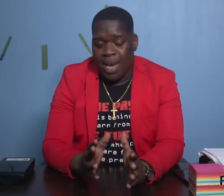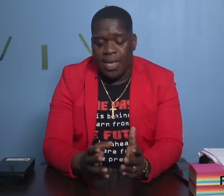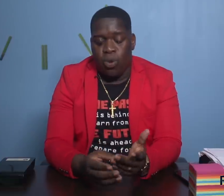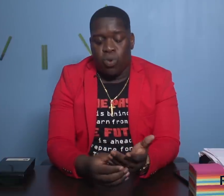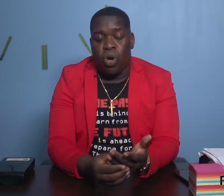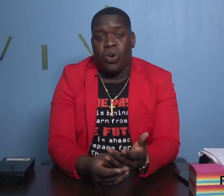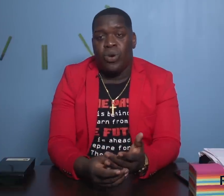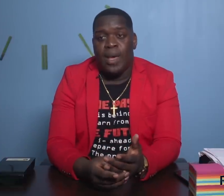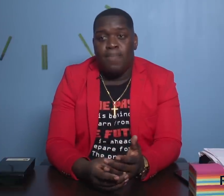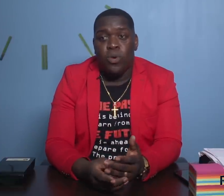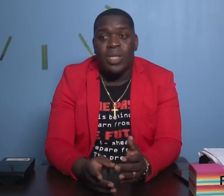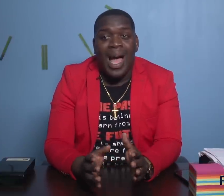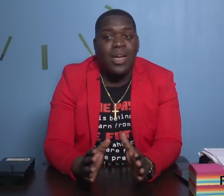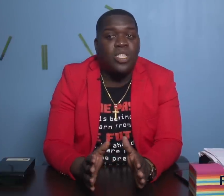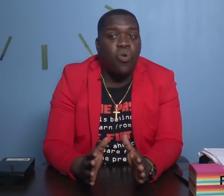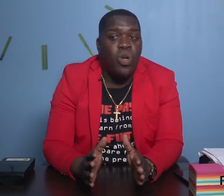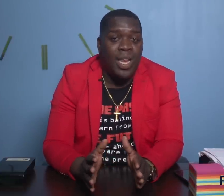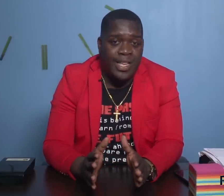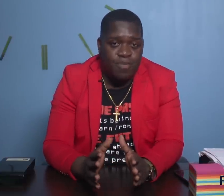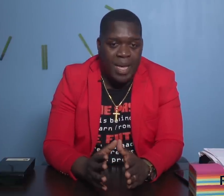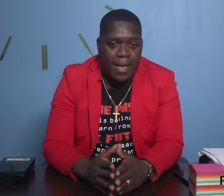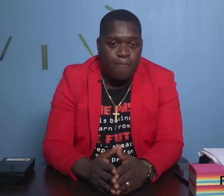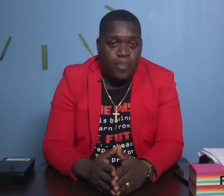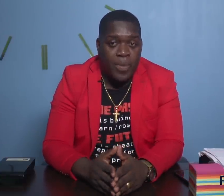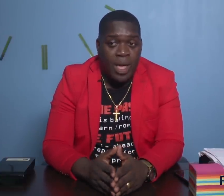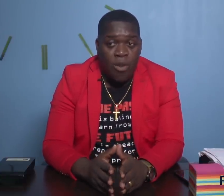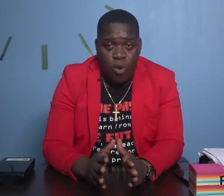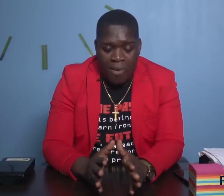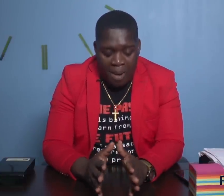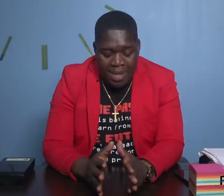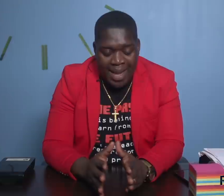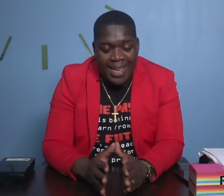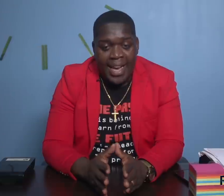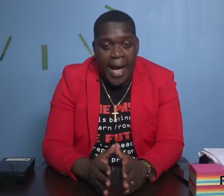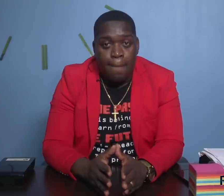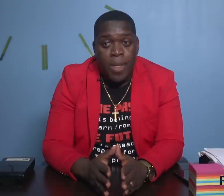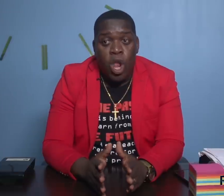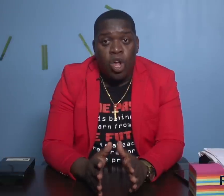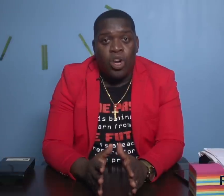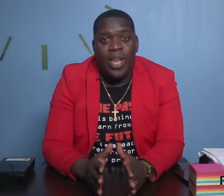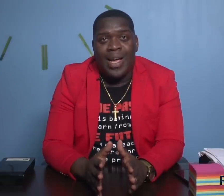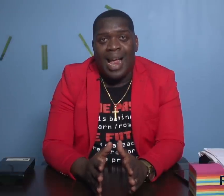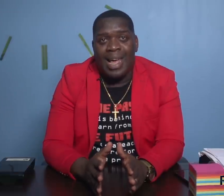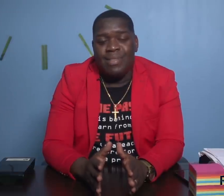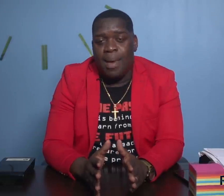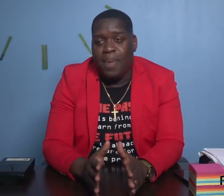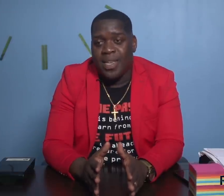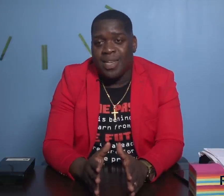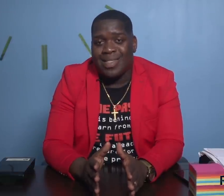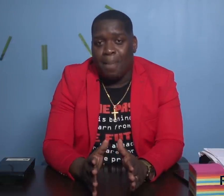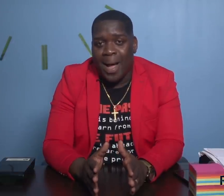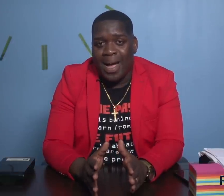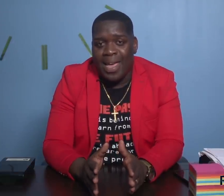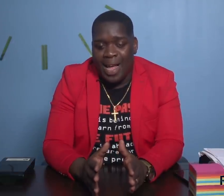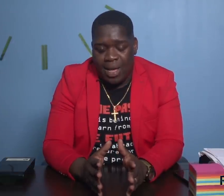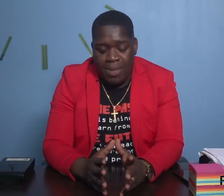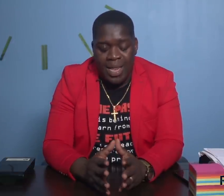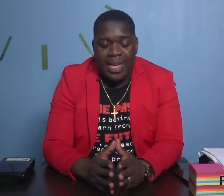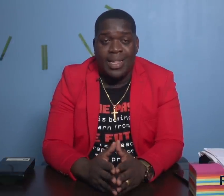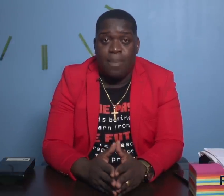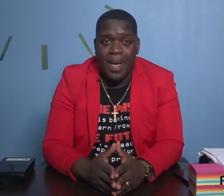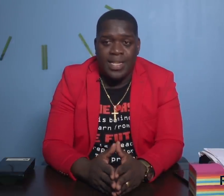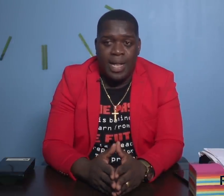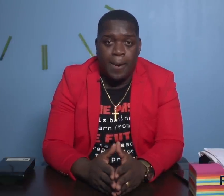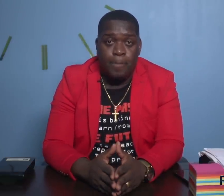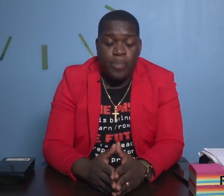De se medita luku nou de uta haksi ku hile speki. Kuma fan bita kenka nou de galanti de bezig tapaka i